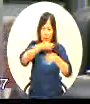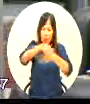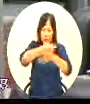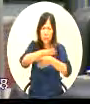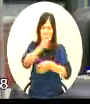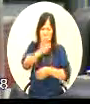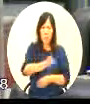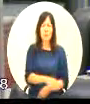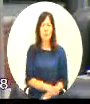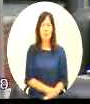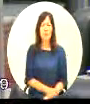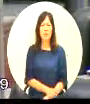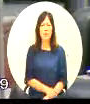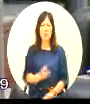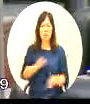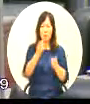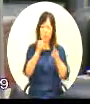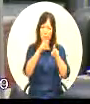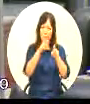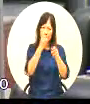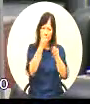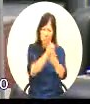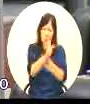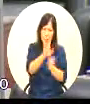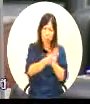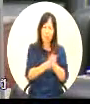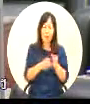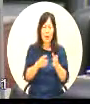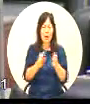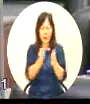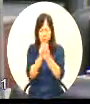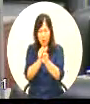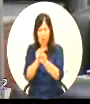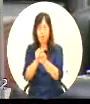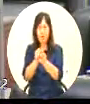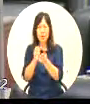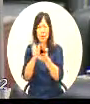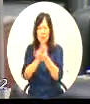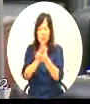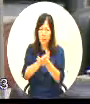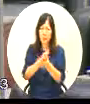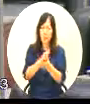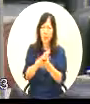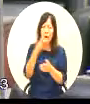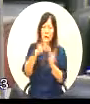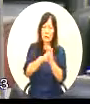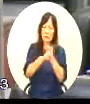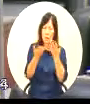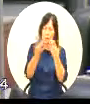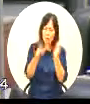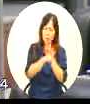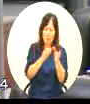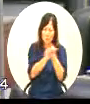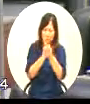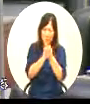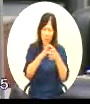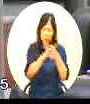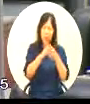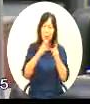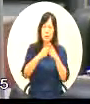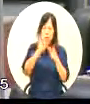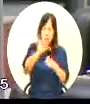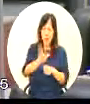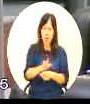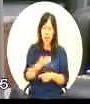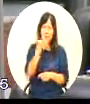在现场，可能也有配偶，可能也许也有同志的朋友，也许也有很明确的、很要好的关系人、好朋友，